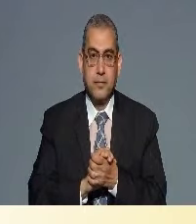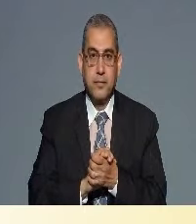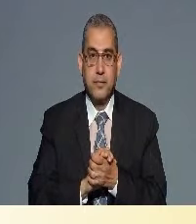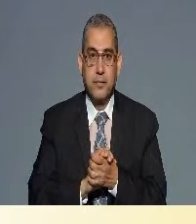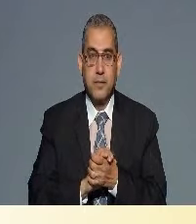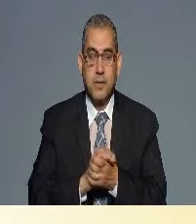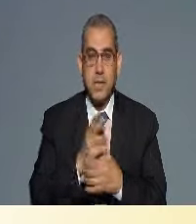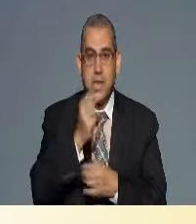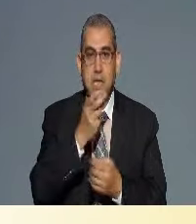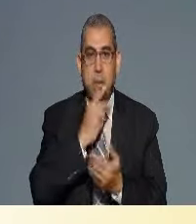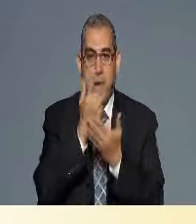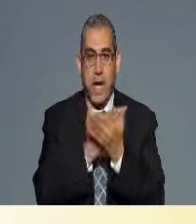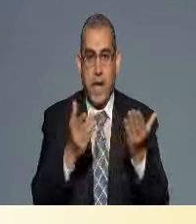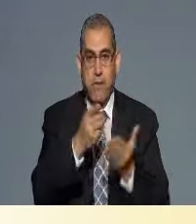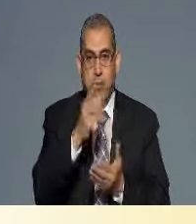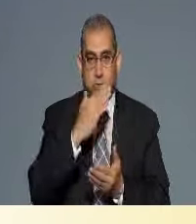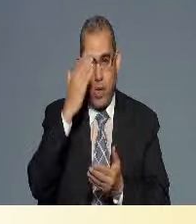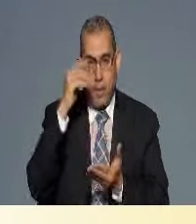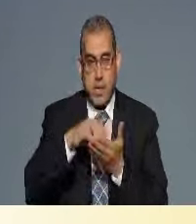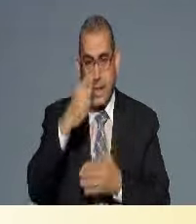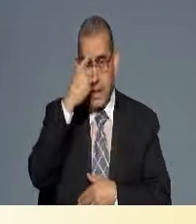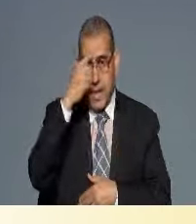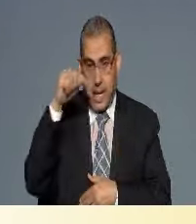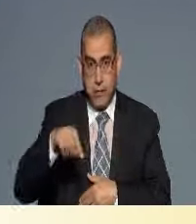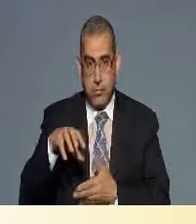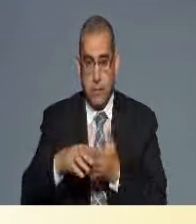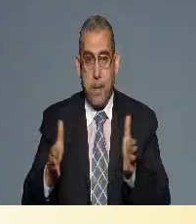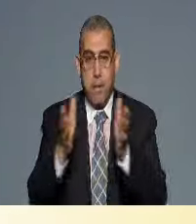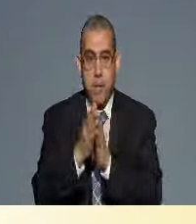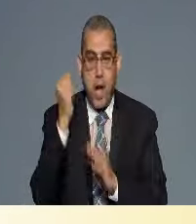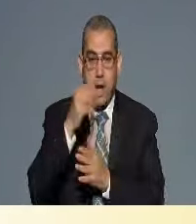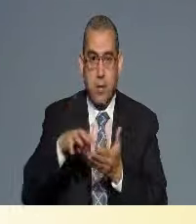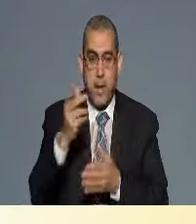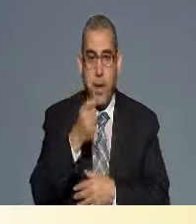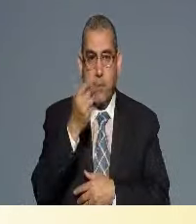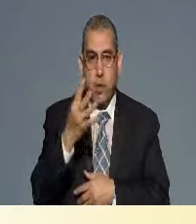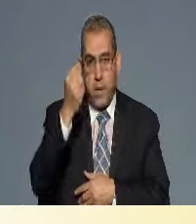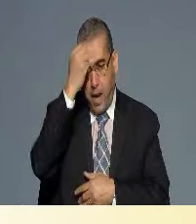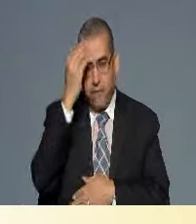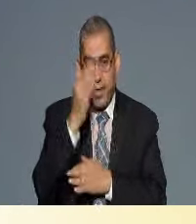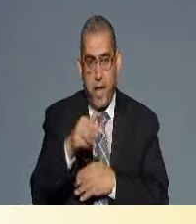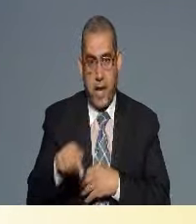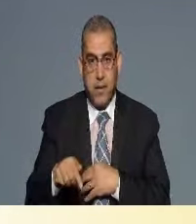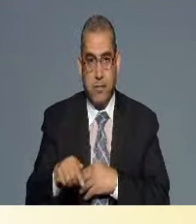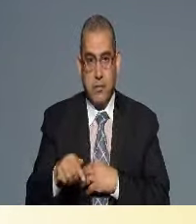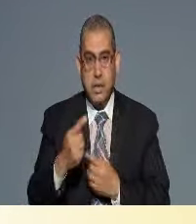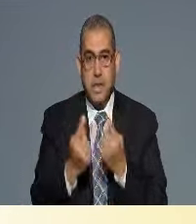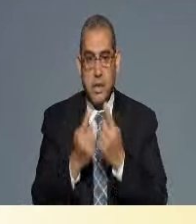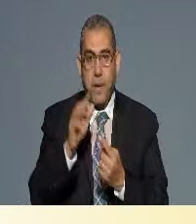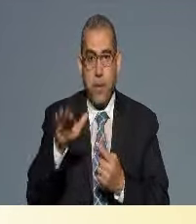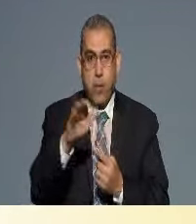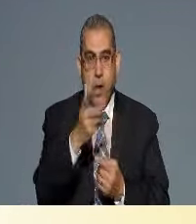صباح الخير يا فندم. قطاع السادات إجمالي مساحة القطاع 45 ألف فدان. الزراعات الموجودة